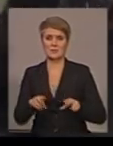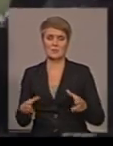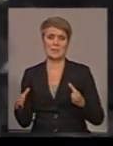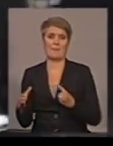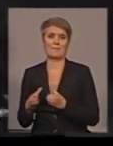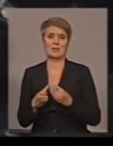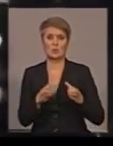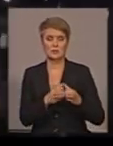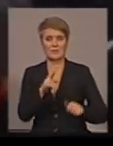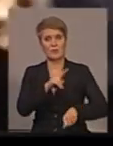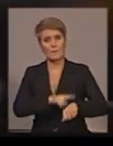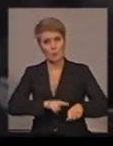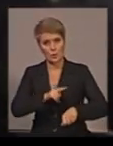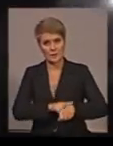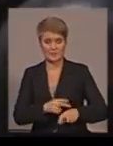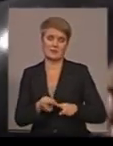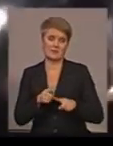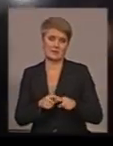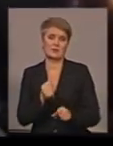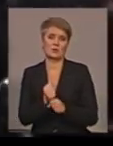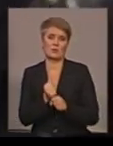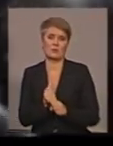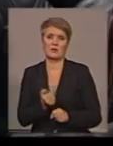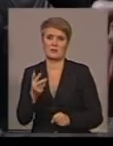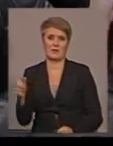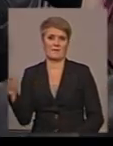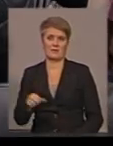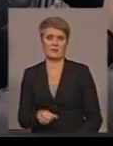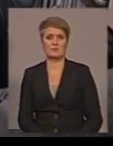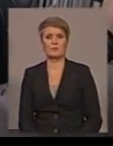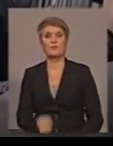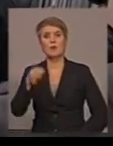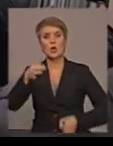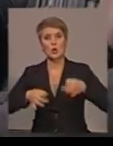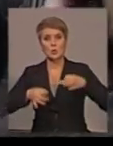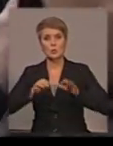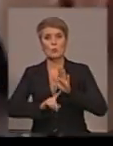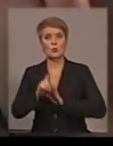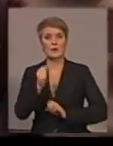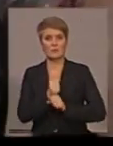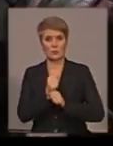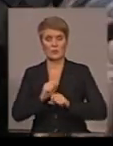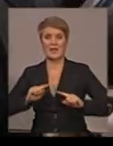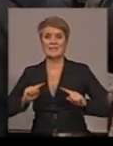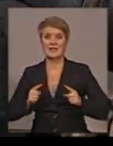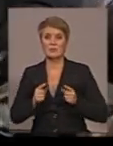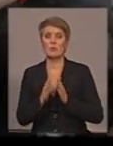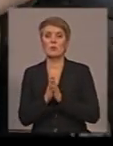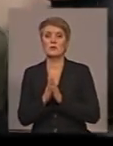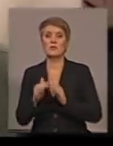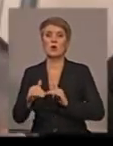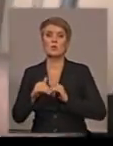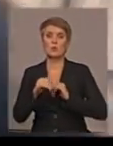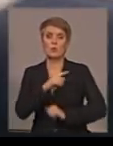спецпідрозділів поліції, що було здійснено на протязі декількох хвилин. Суд розпочав роботу, але затриманий попросив медичної допомоги.